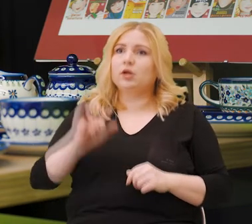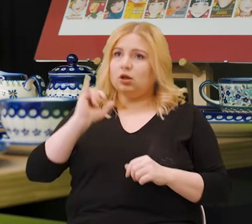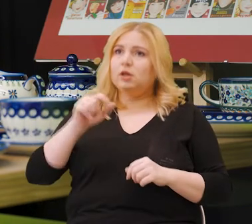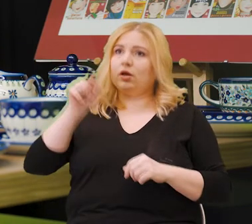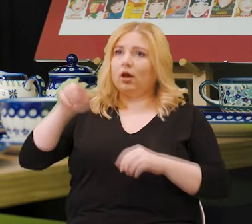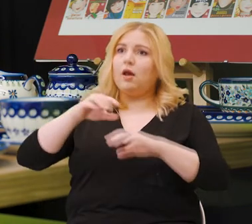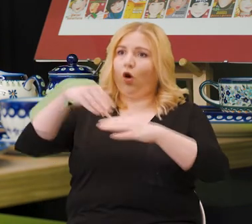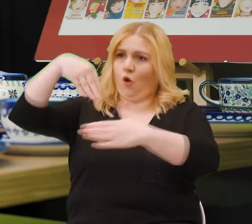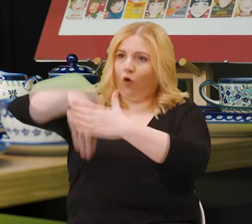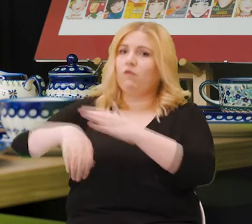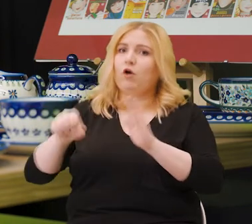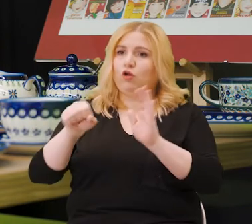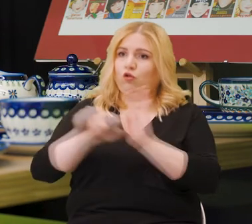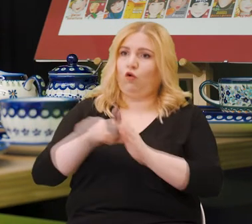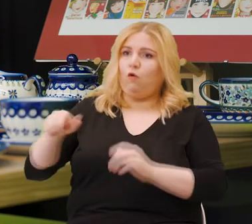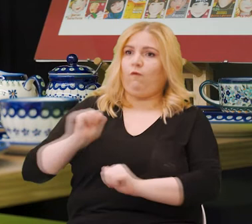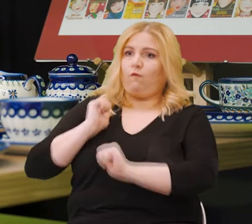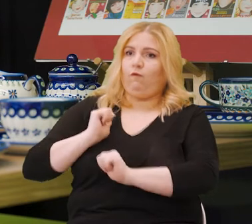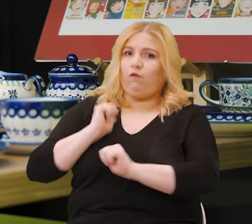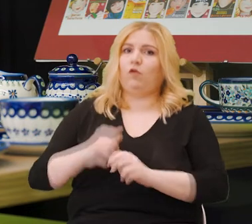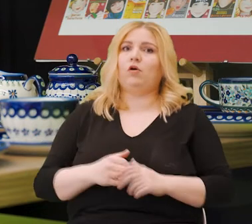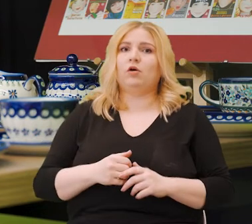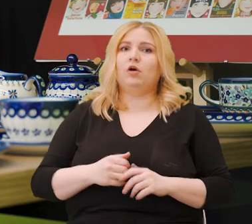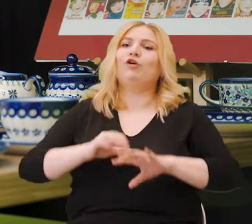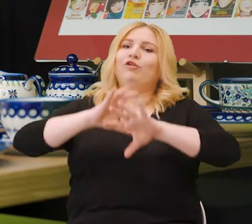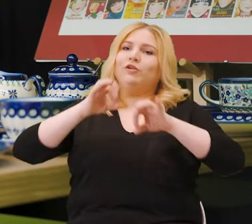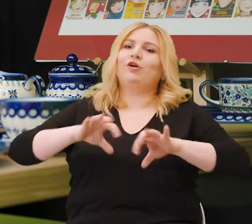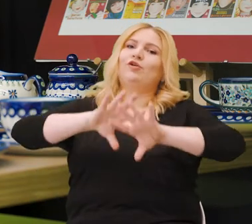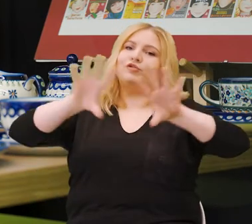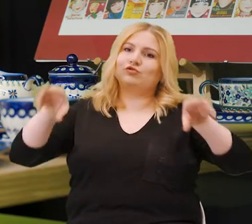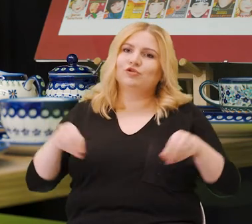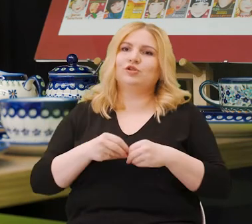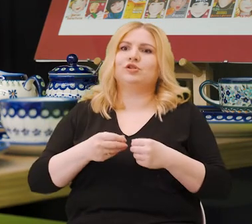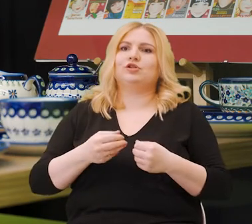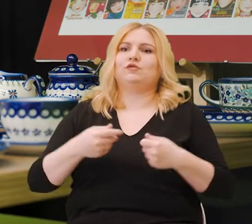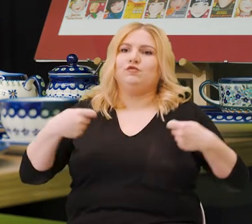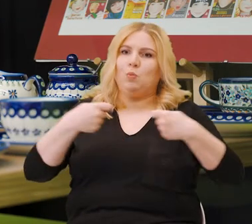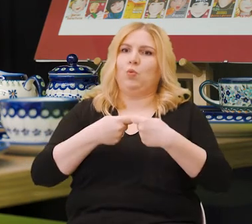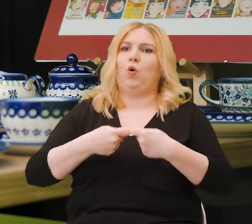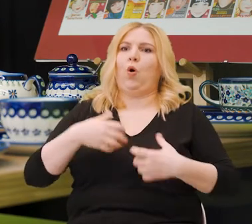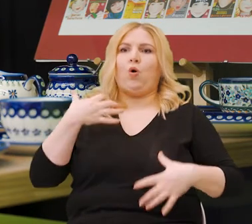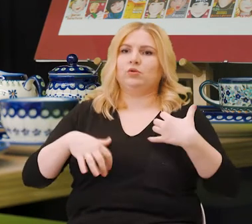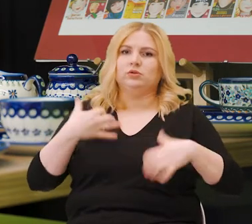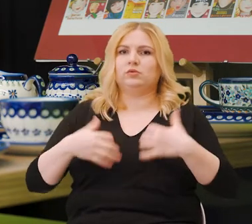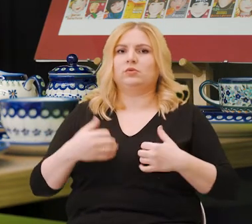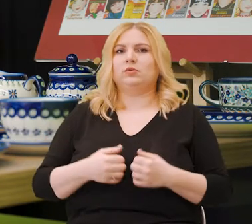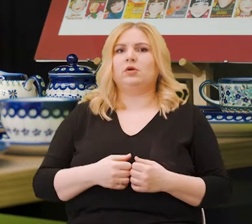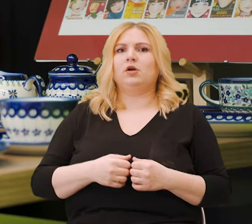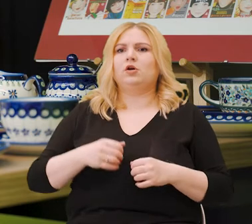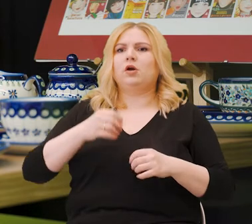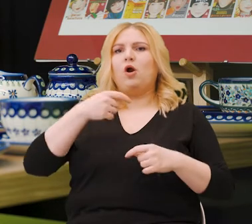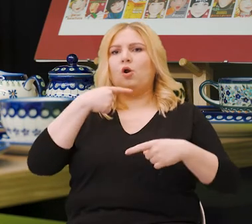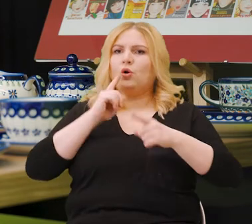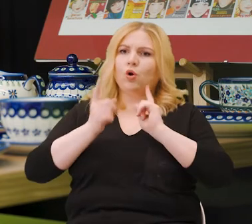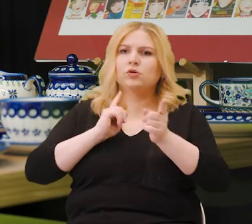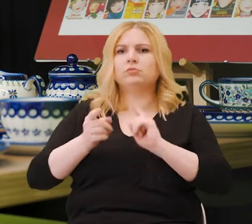on sam go wsadził do worka i bez żalu oddał, połączyli się nareszcie we wspólnym oburzeniu. Natychmiast